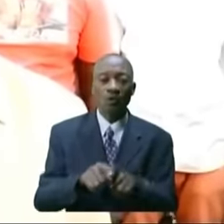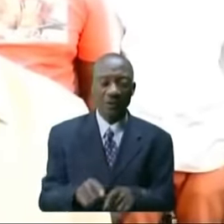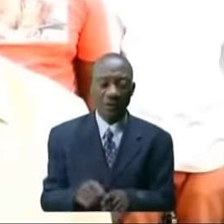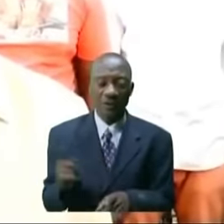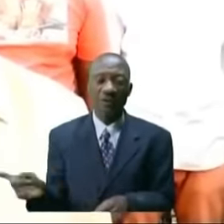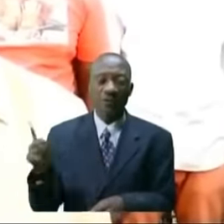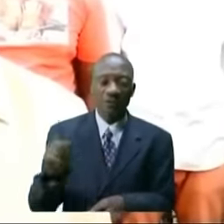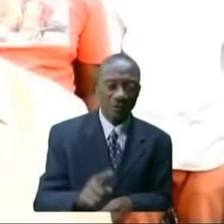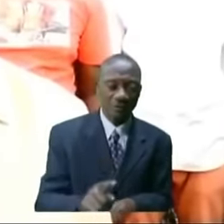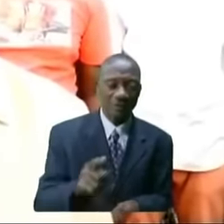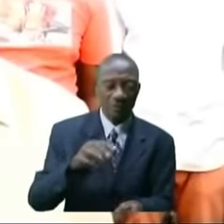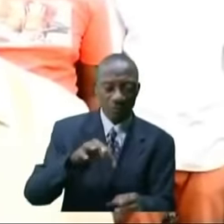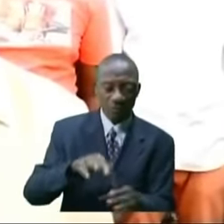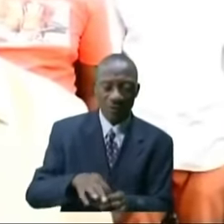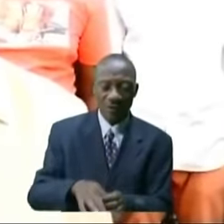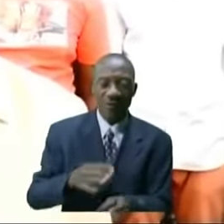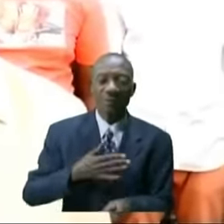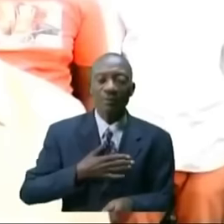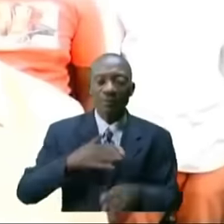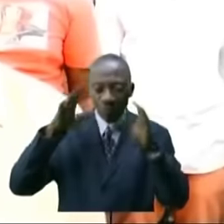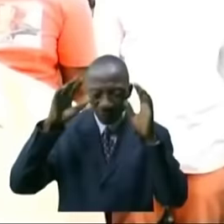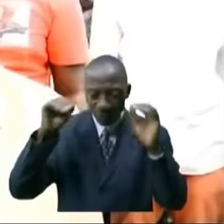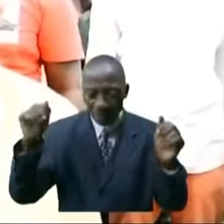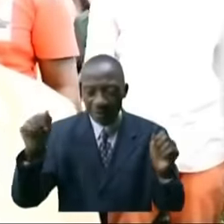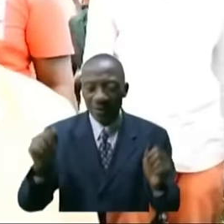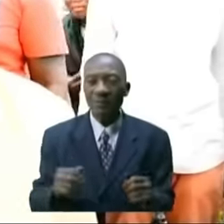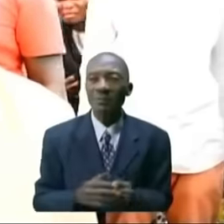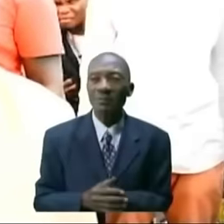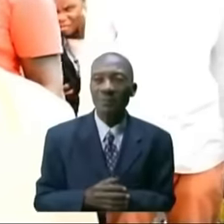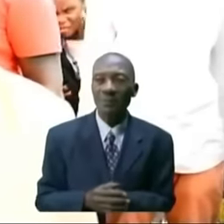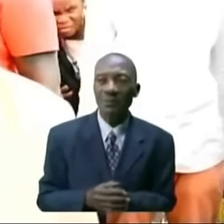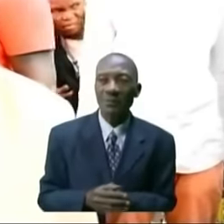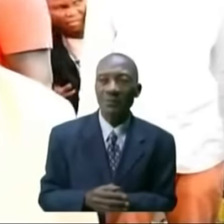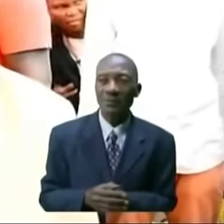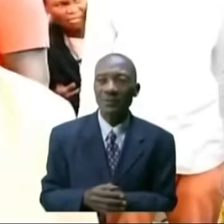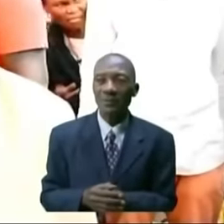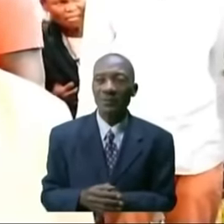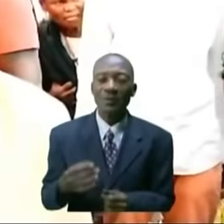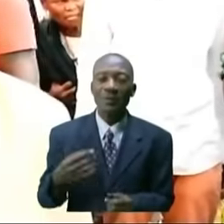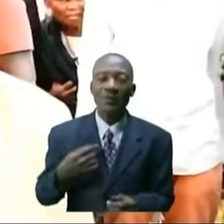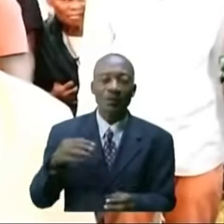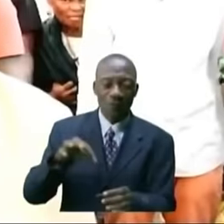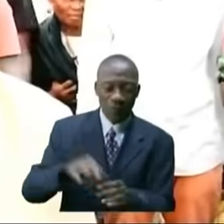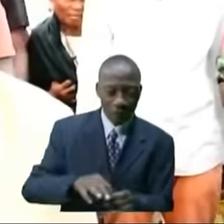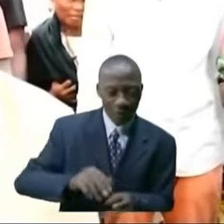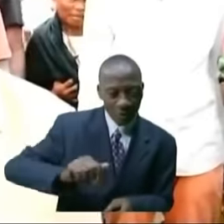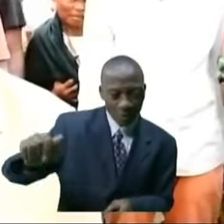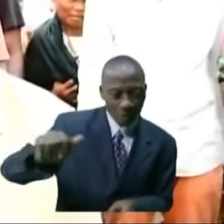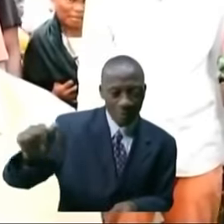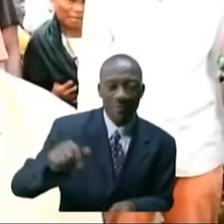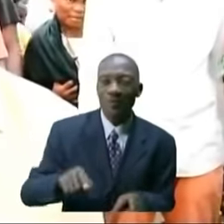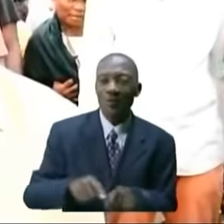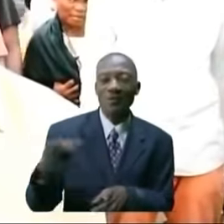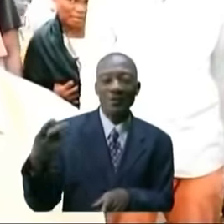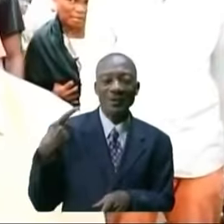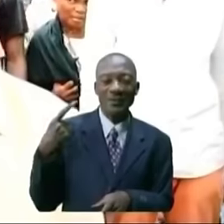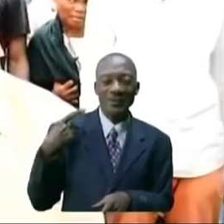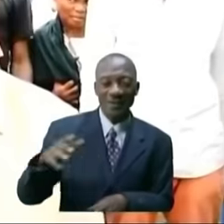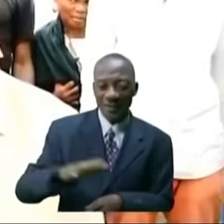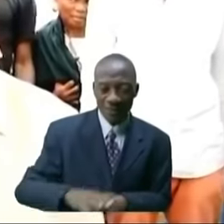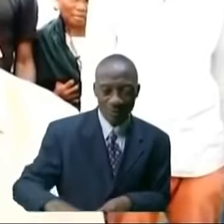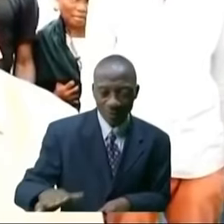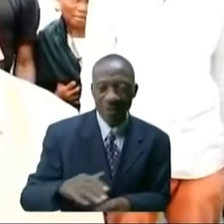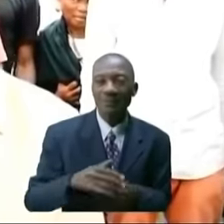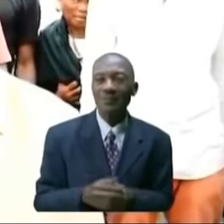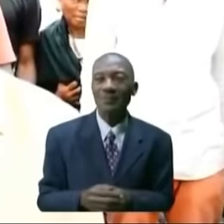élire mon président. Je suis venu m'élire moi-même en tant que député national. Je suis